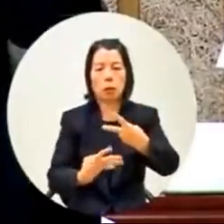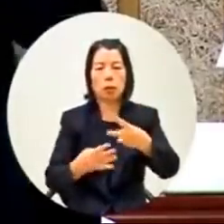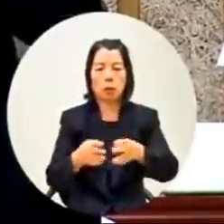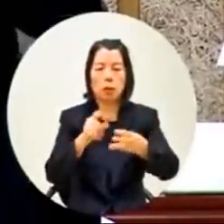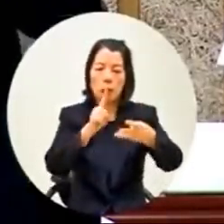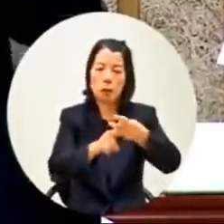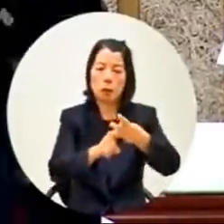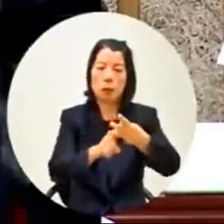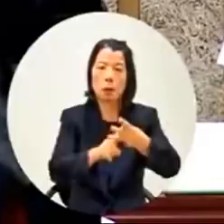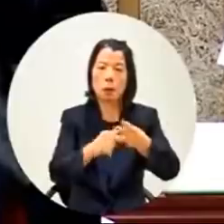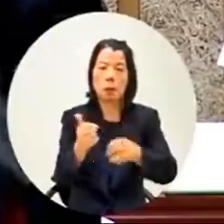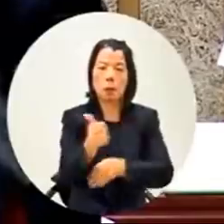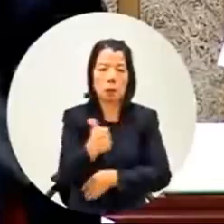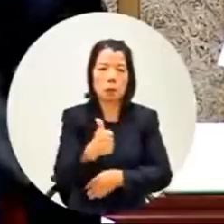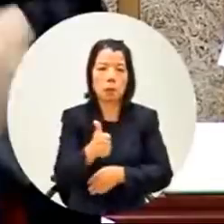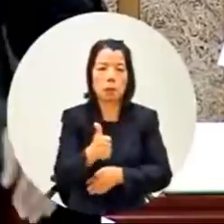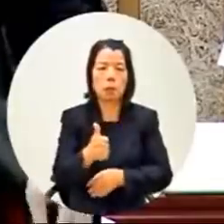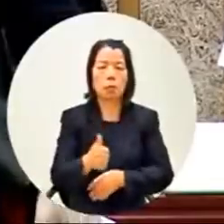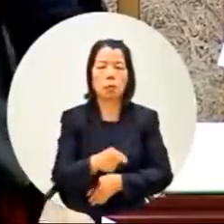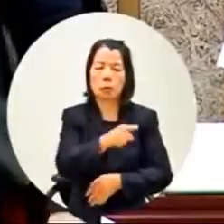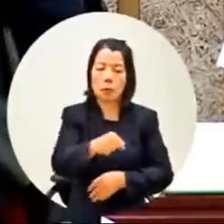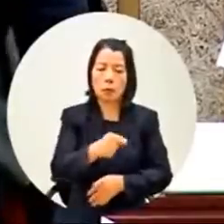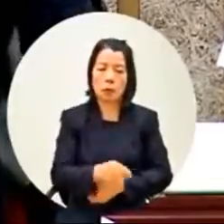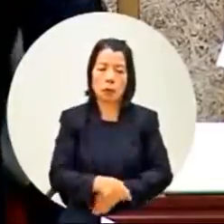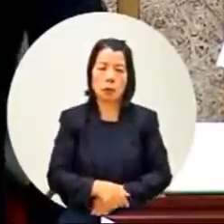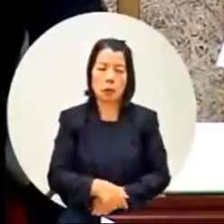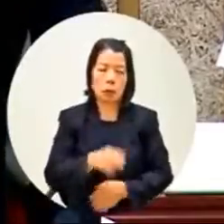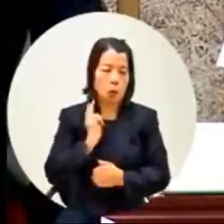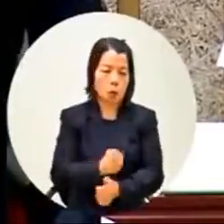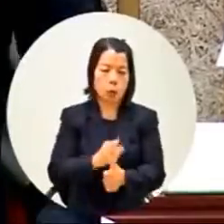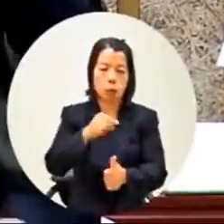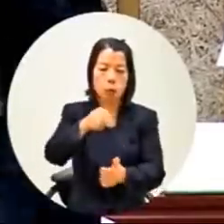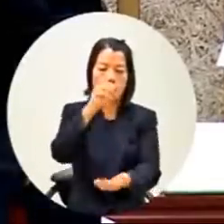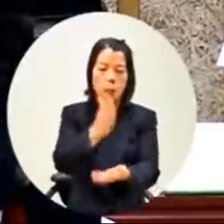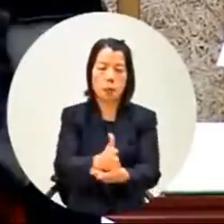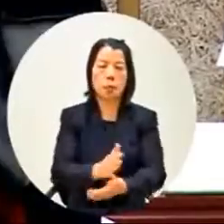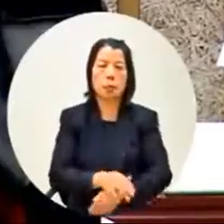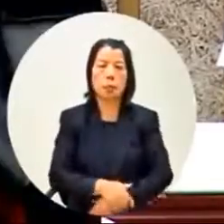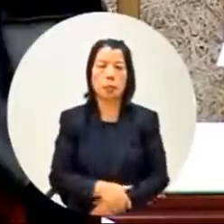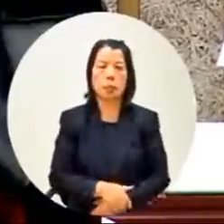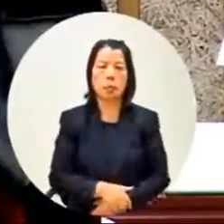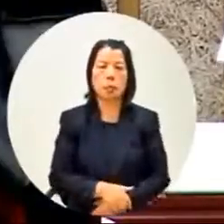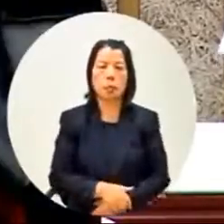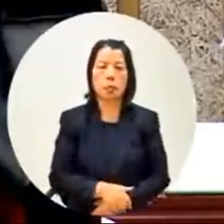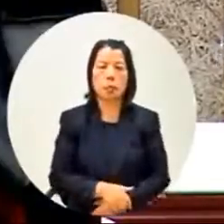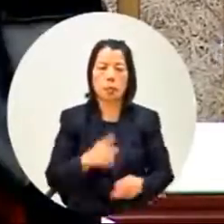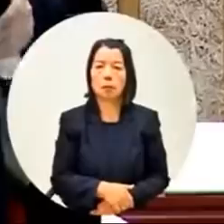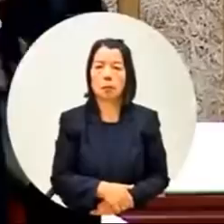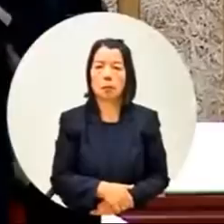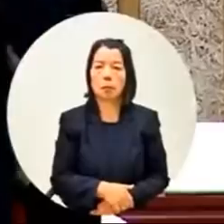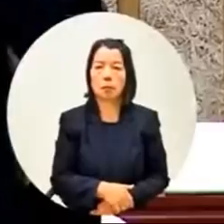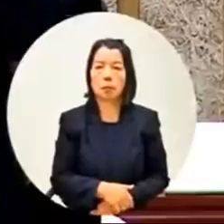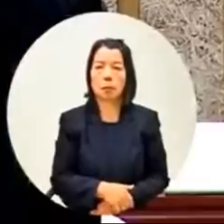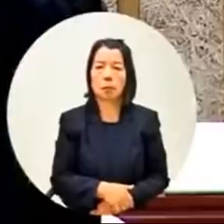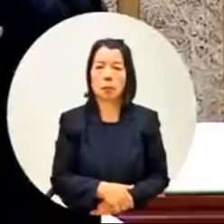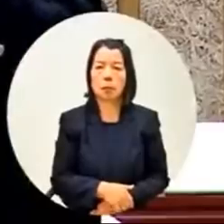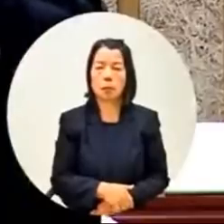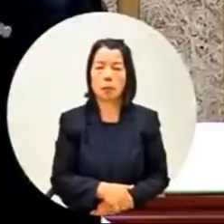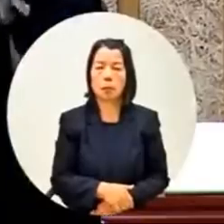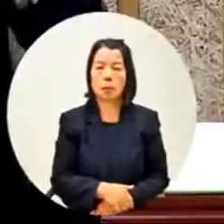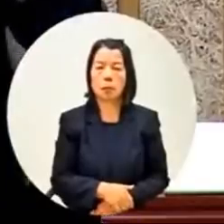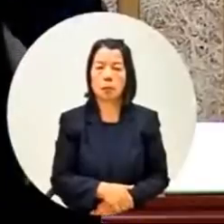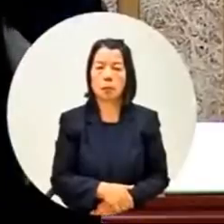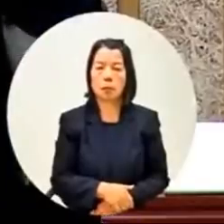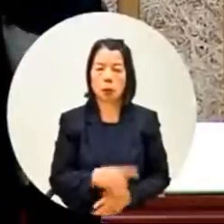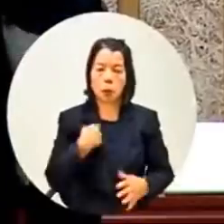仁局长喊咖。请问一下，王端仁局长在什么时候接任海洋局局长？ 王爷，我手